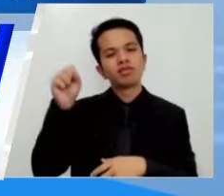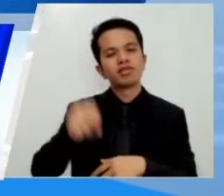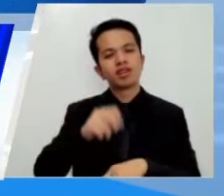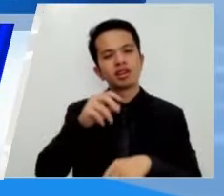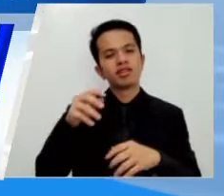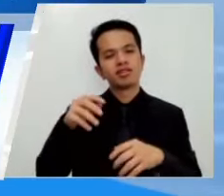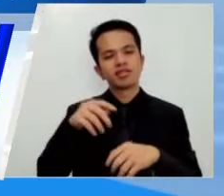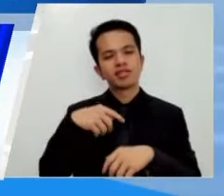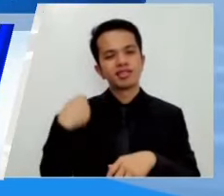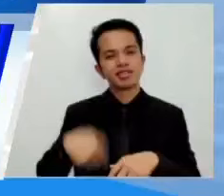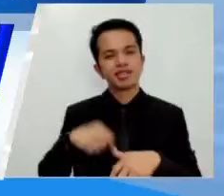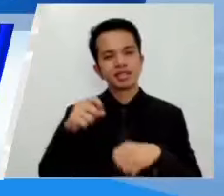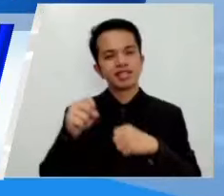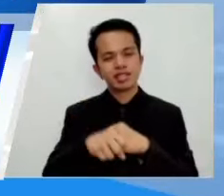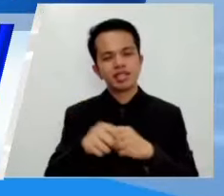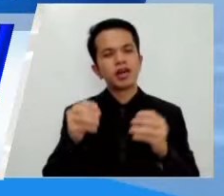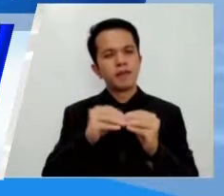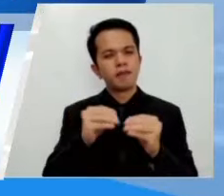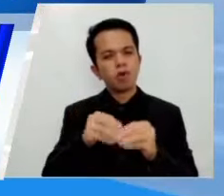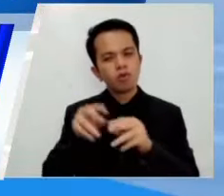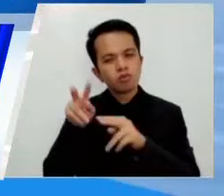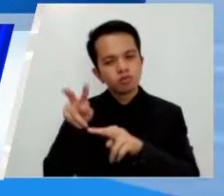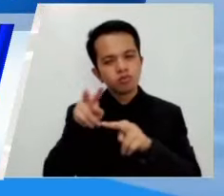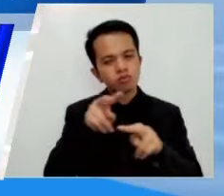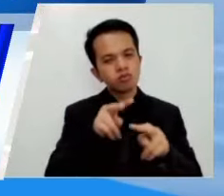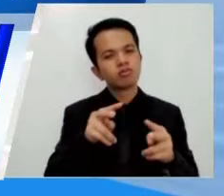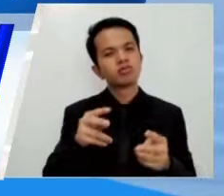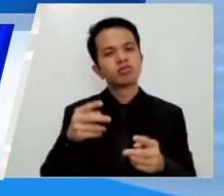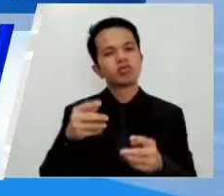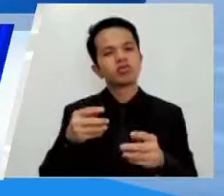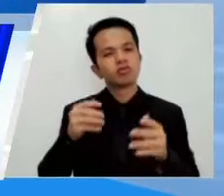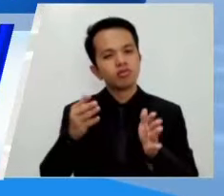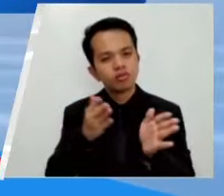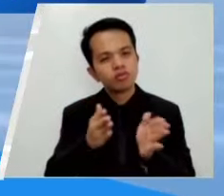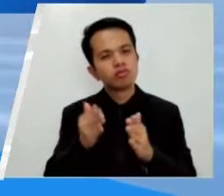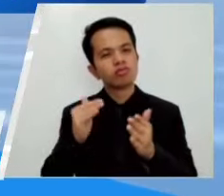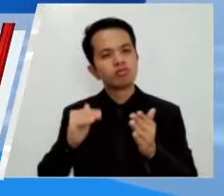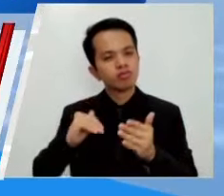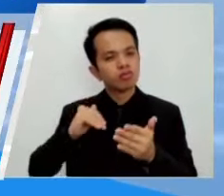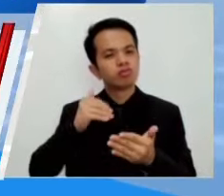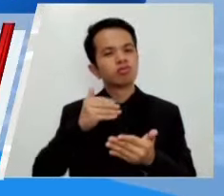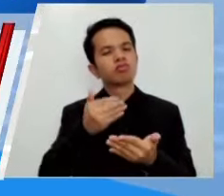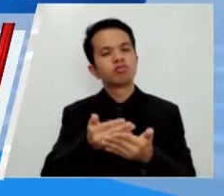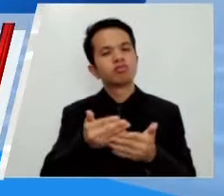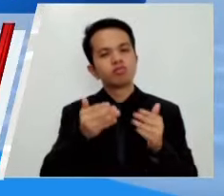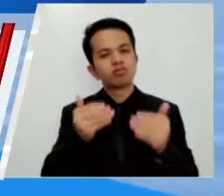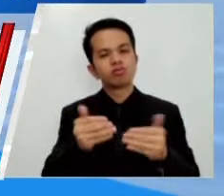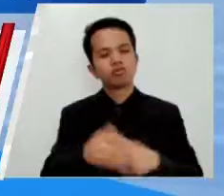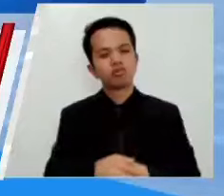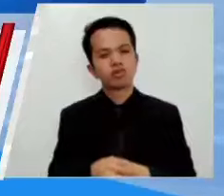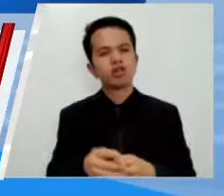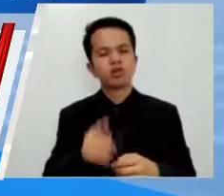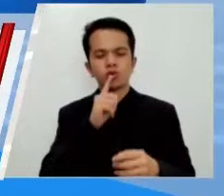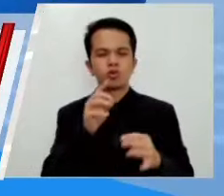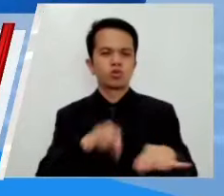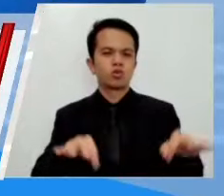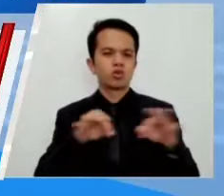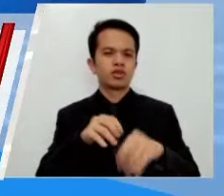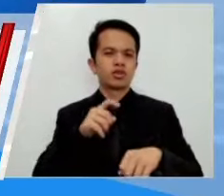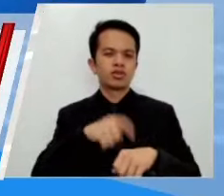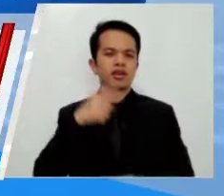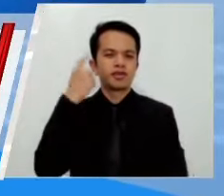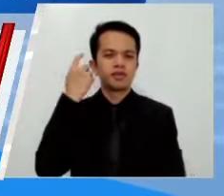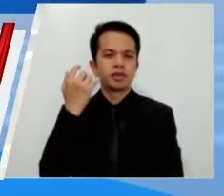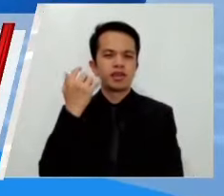marami pang ganyang pagpapatrolya ang makikita sa hinaharap. This trilateral meeting comes at a very important time as the Philippines has